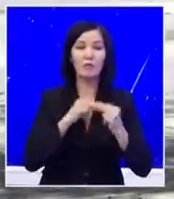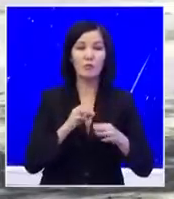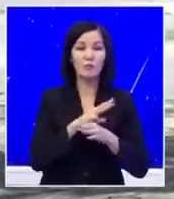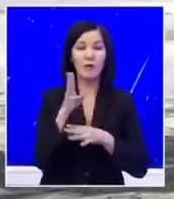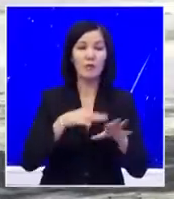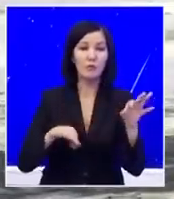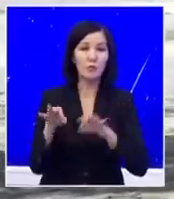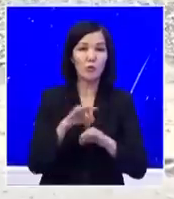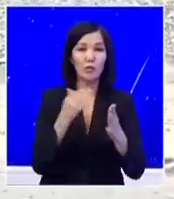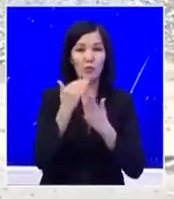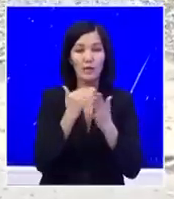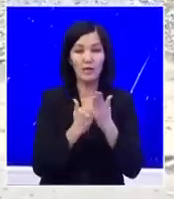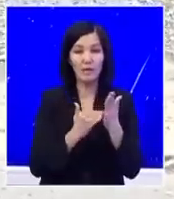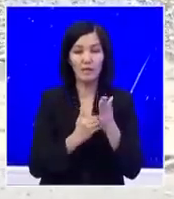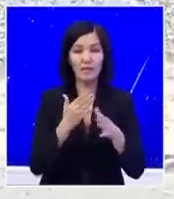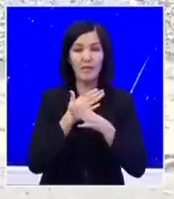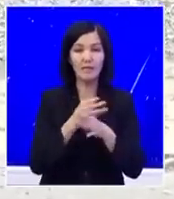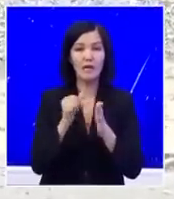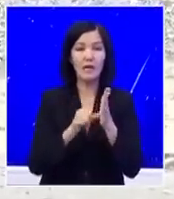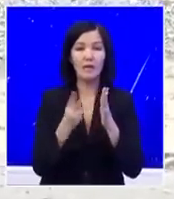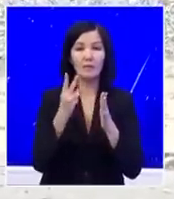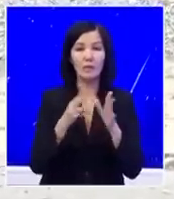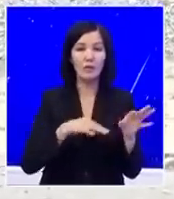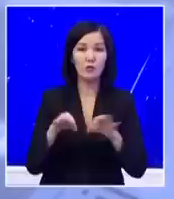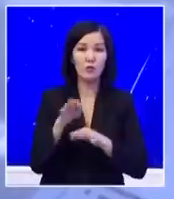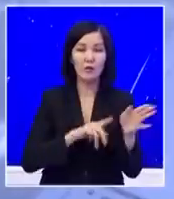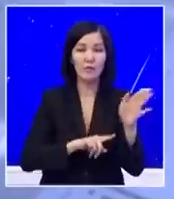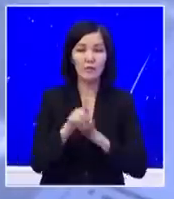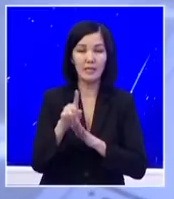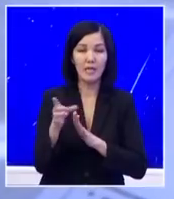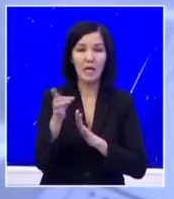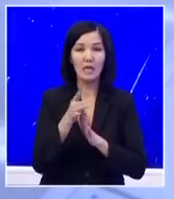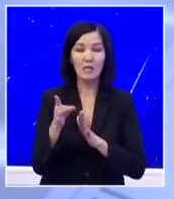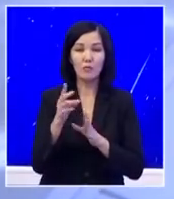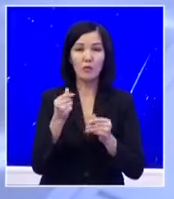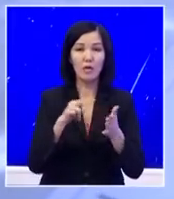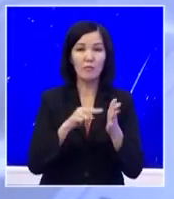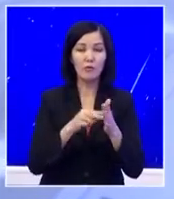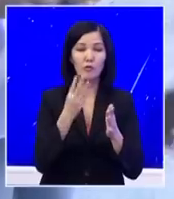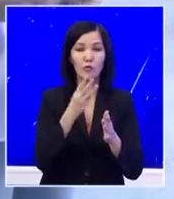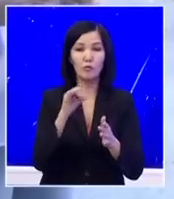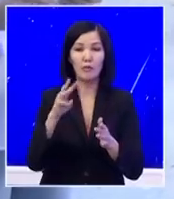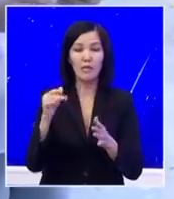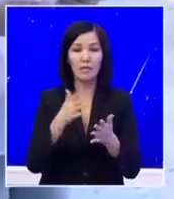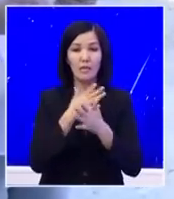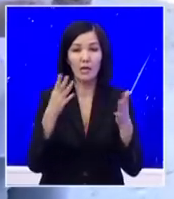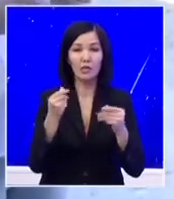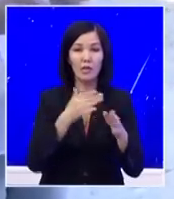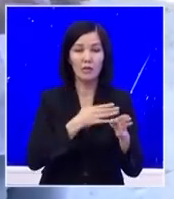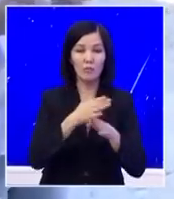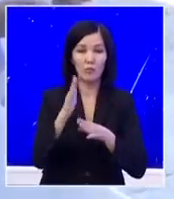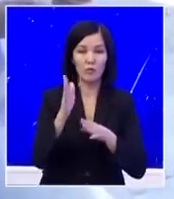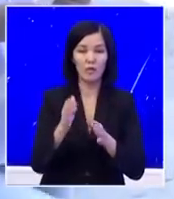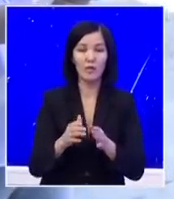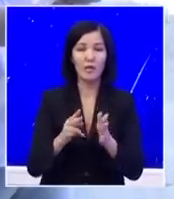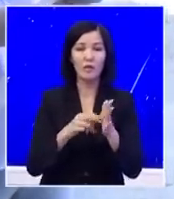қамтудың жол картасы бағдарламасы аясында 62 жоба қолға алынған, ол үшін республикалық бюджеттен 3 миллиардтан аса қаржы